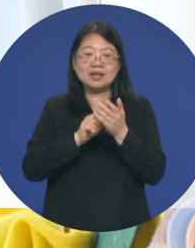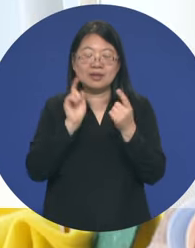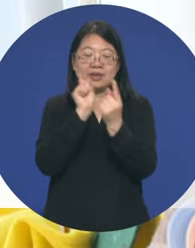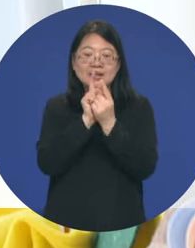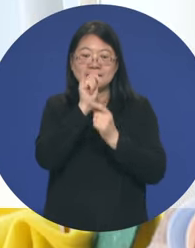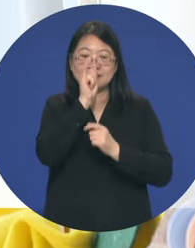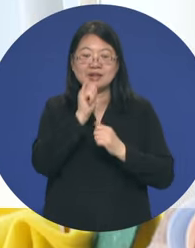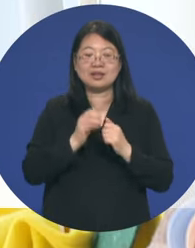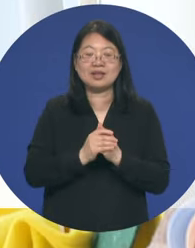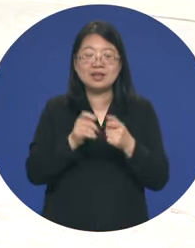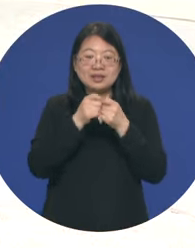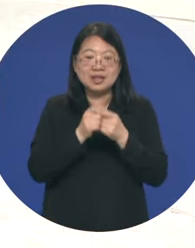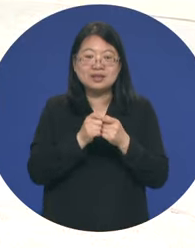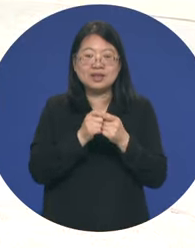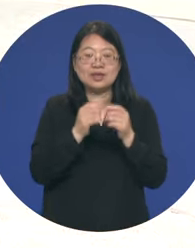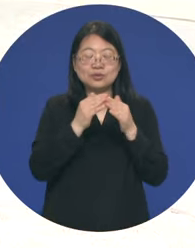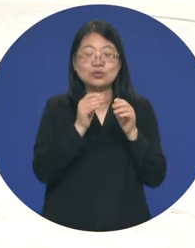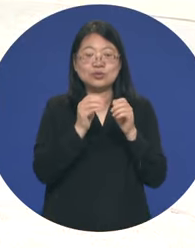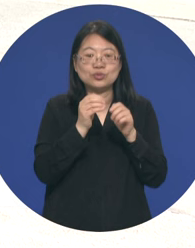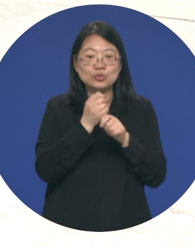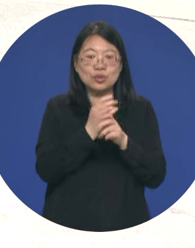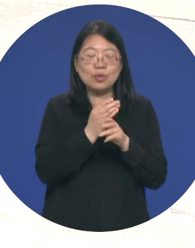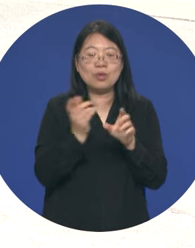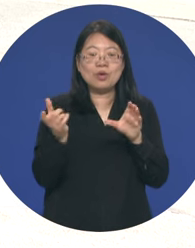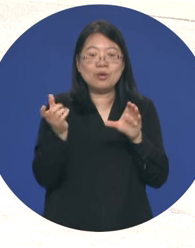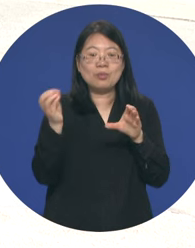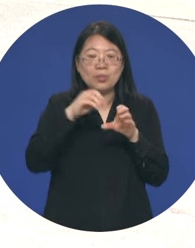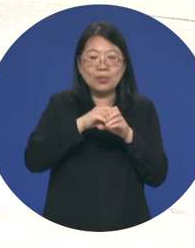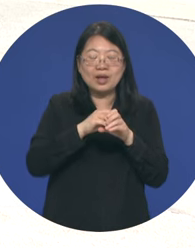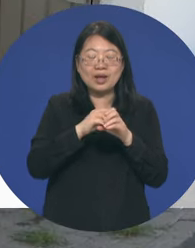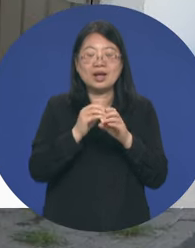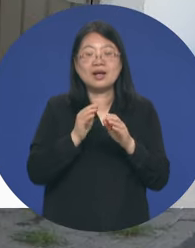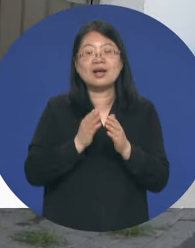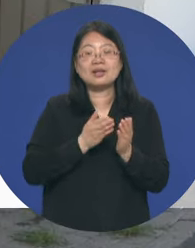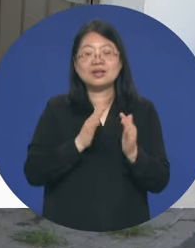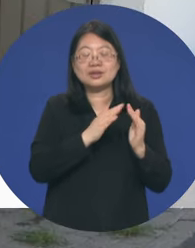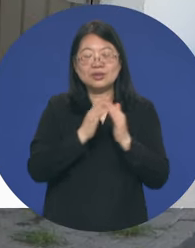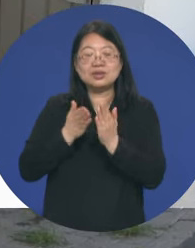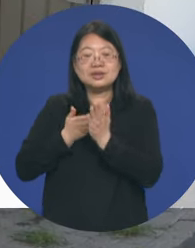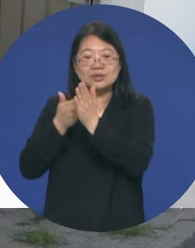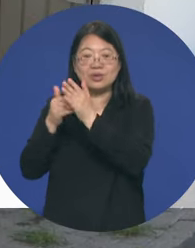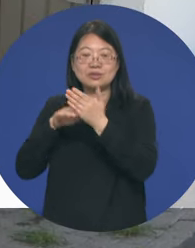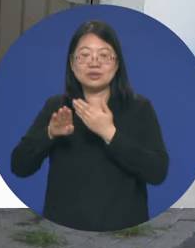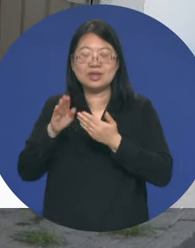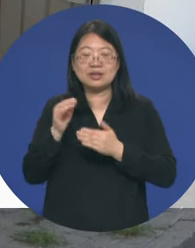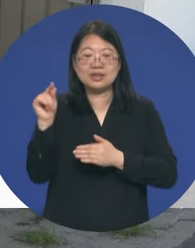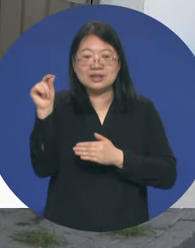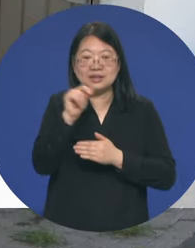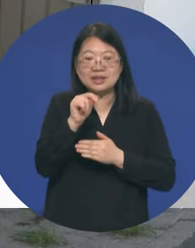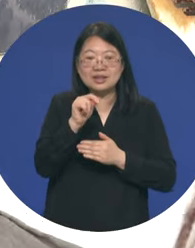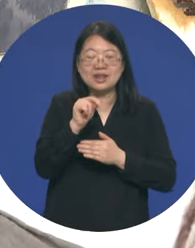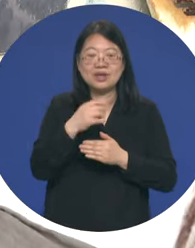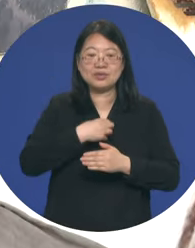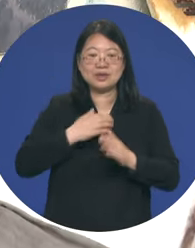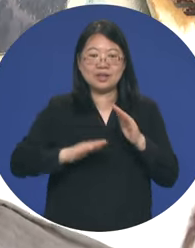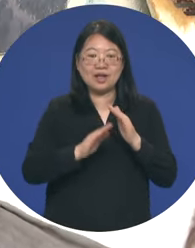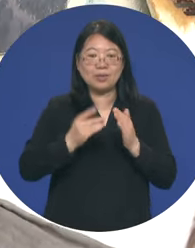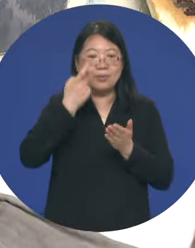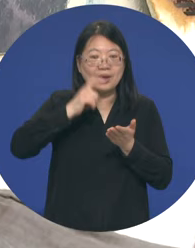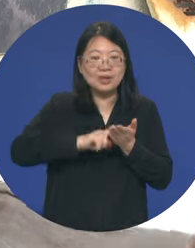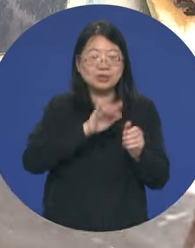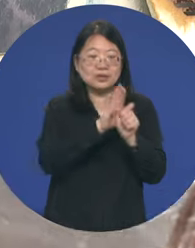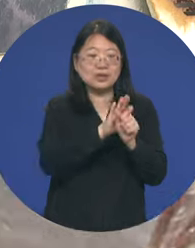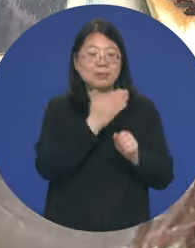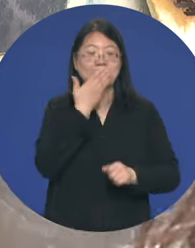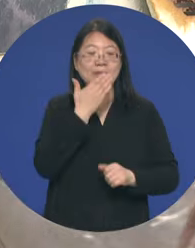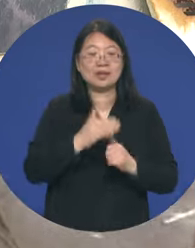하고 여기에 상세 주소를 포함해 전입 신고를 다시 하고 나면 더 신속하고 쉽게 위기 가구 발굴과 지원이 가능해집니다